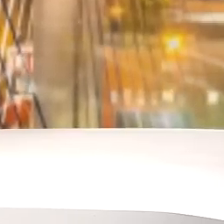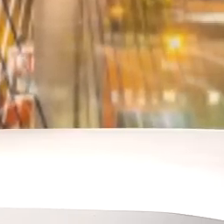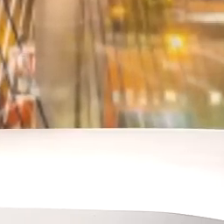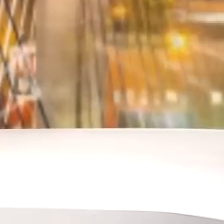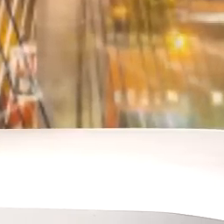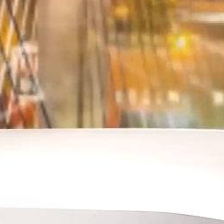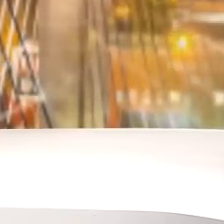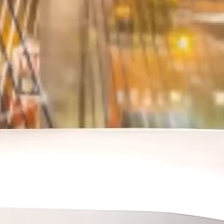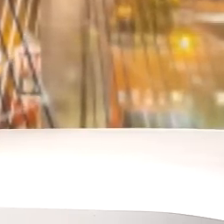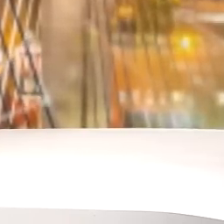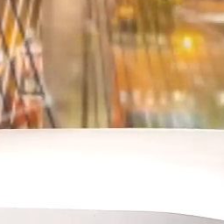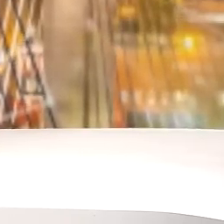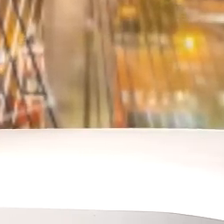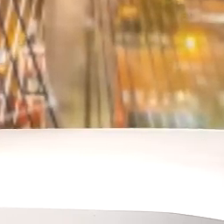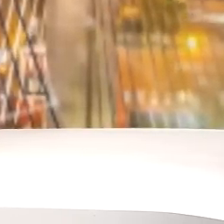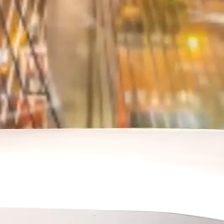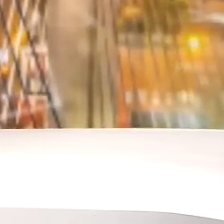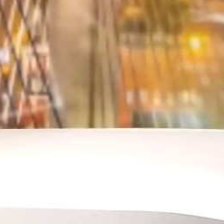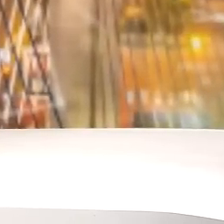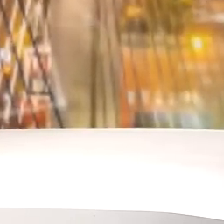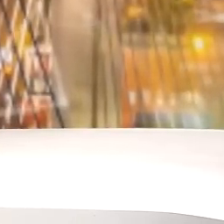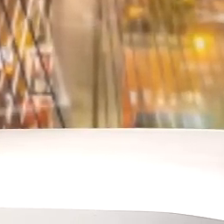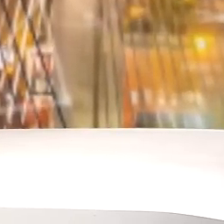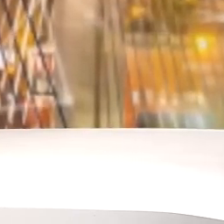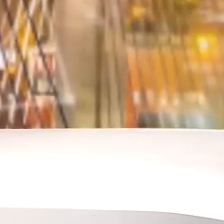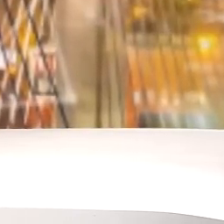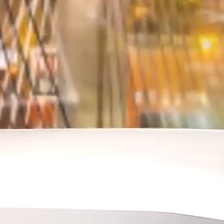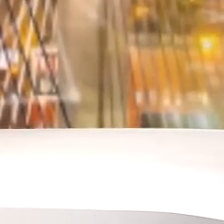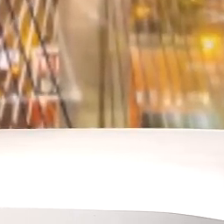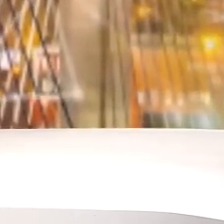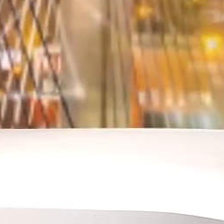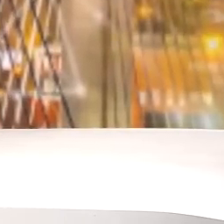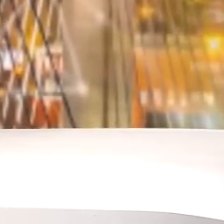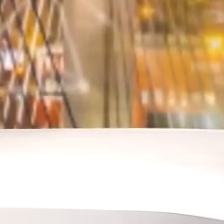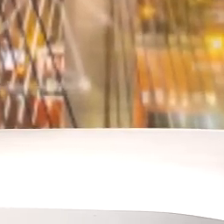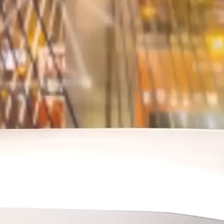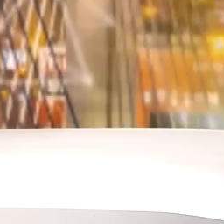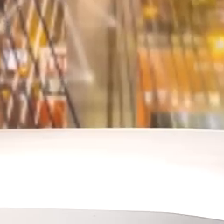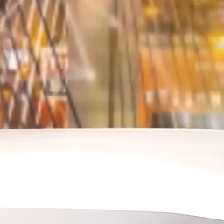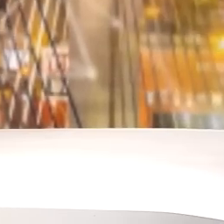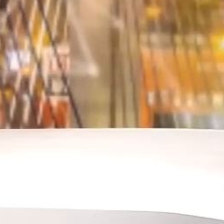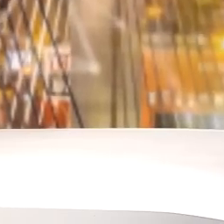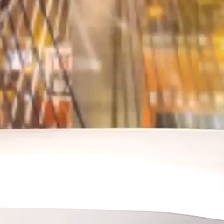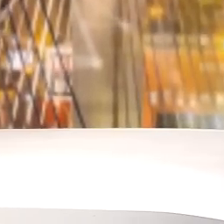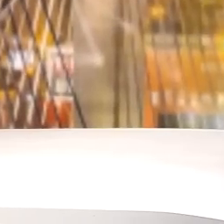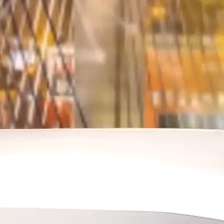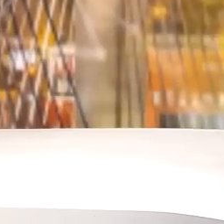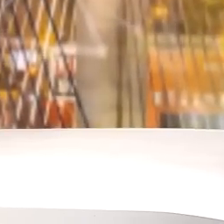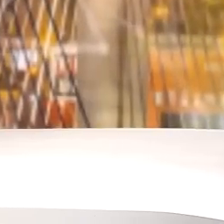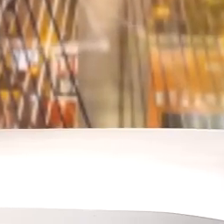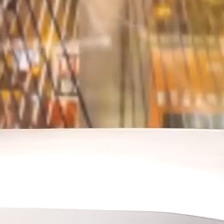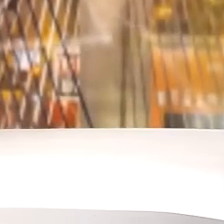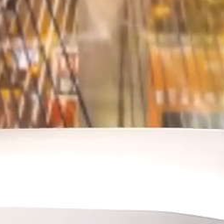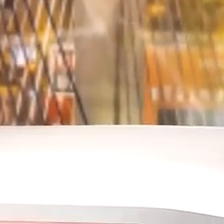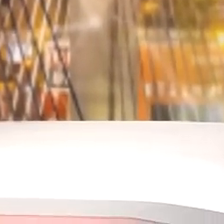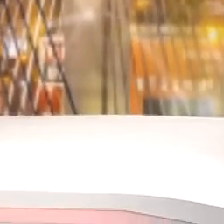Roxana, mulțumim pentru aceste informații. Doamnelor și domnilor, jurnalul se încheie aici. Știrile noastre le puteți vedea și pe site-ul primanews.ro. Eu vă mulțumesc pentru atenție.